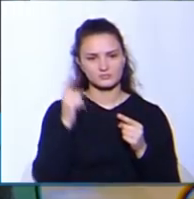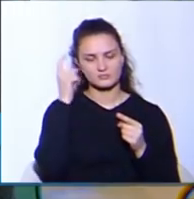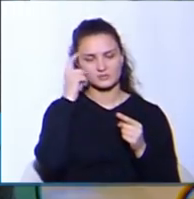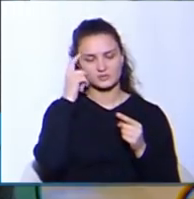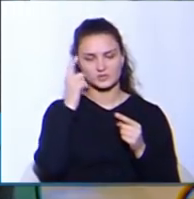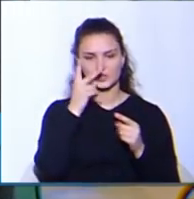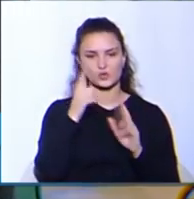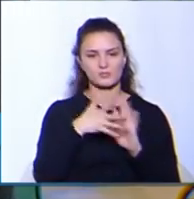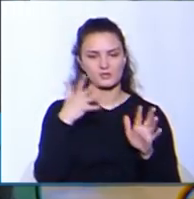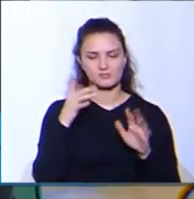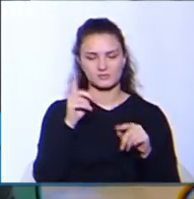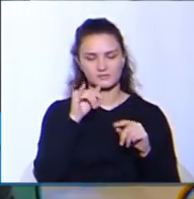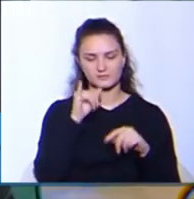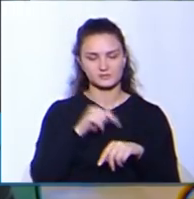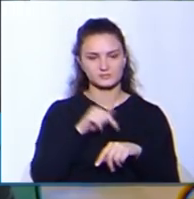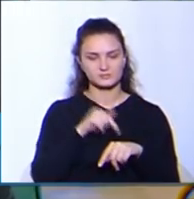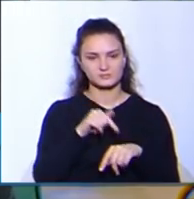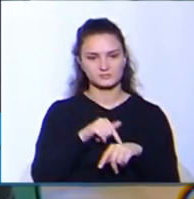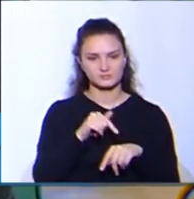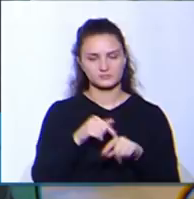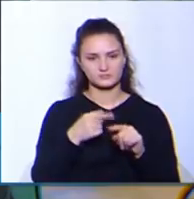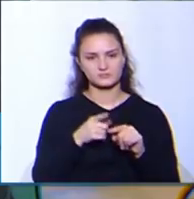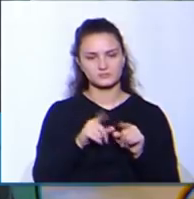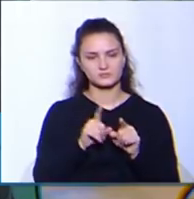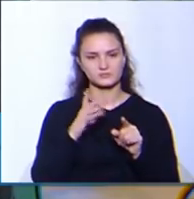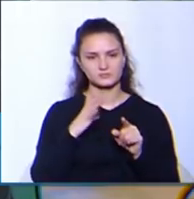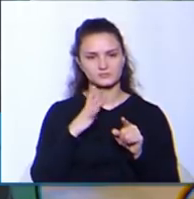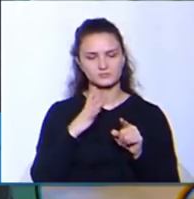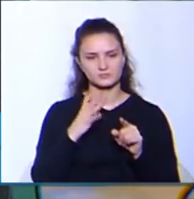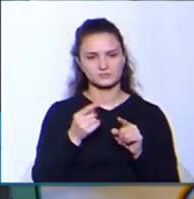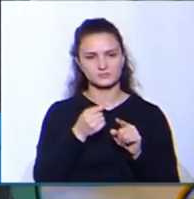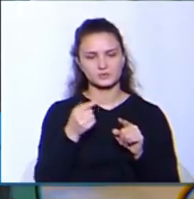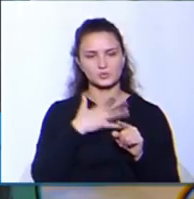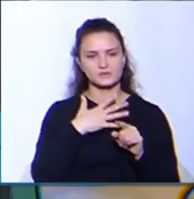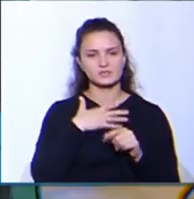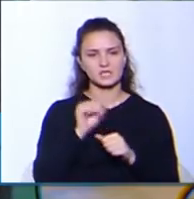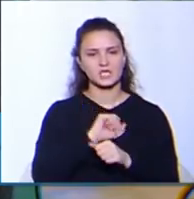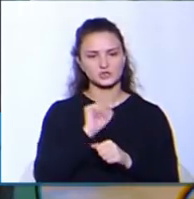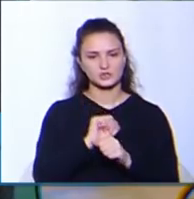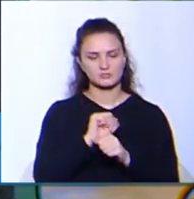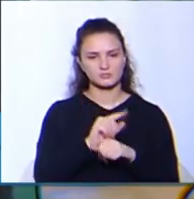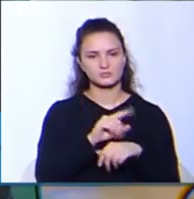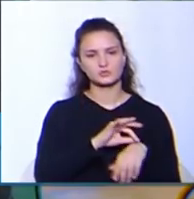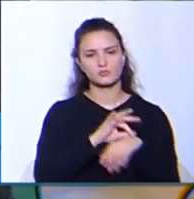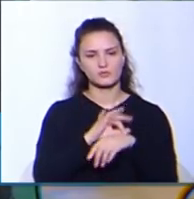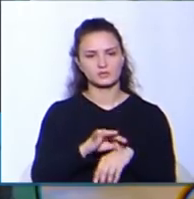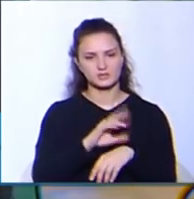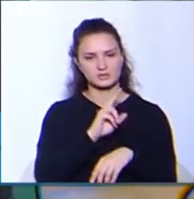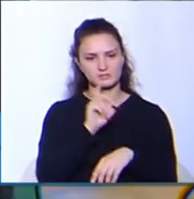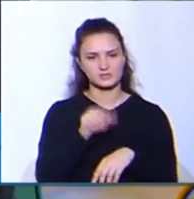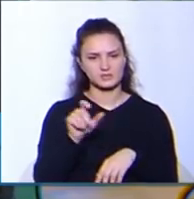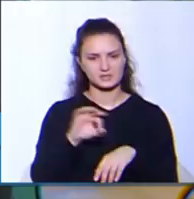დეფიციტი იშვიათი გამონაკლისები იყო ეგრეთ წოდებული აპნო ანუ სუნთქვის გაჩერებით შემოყვანილი პაციენტები